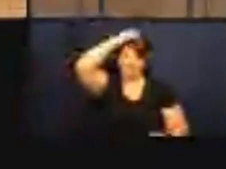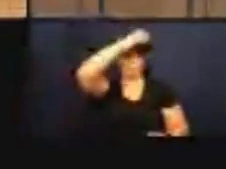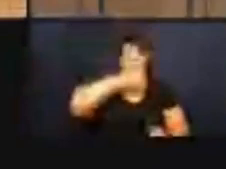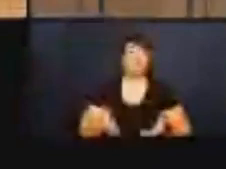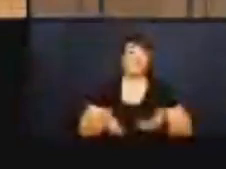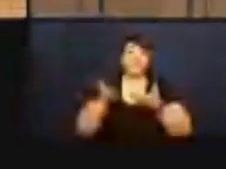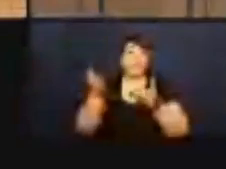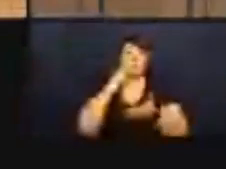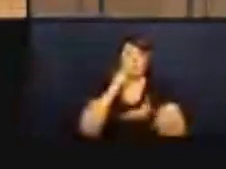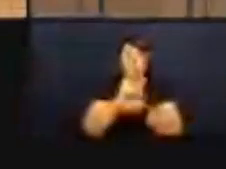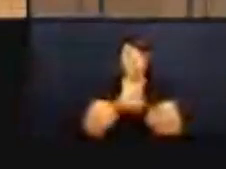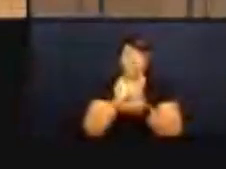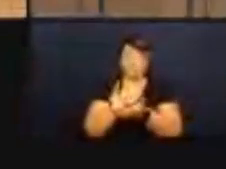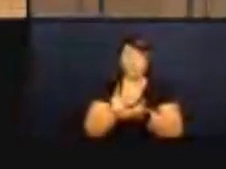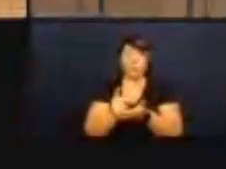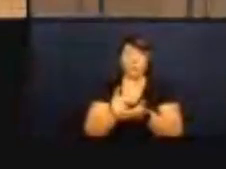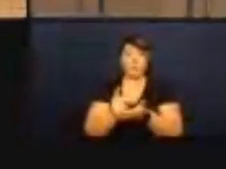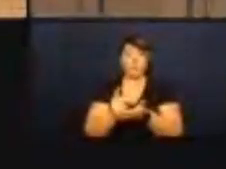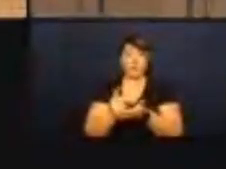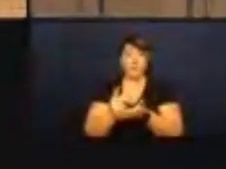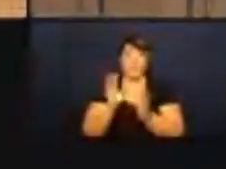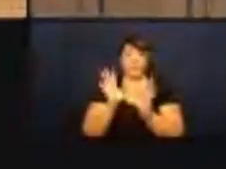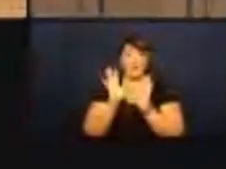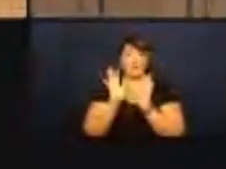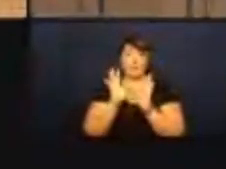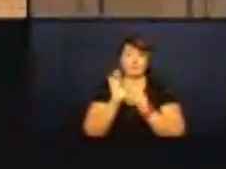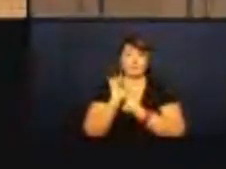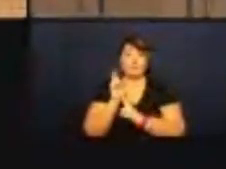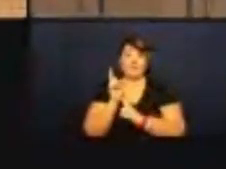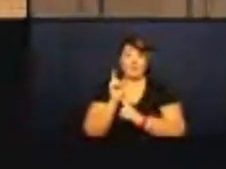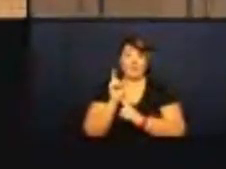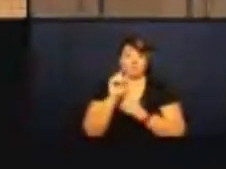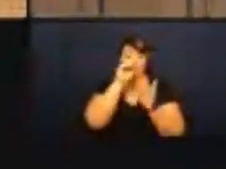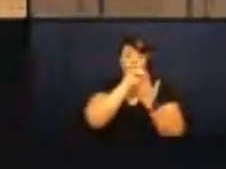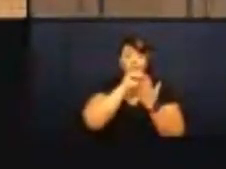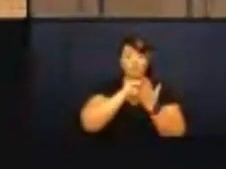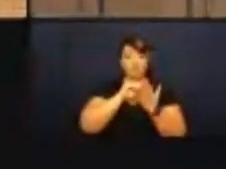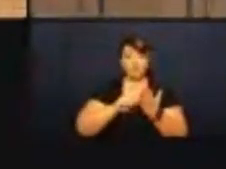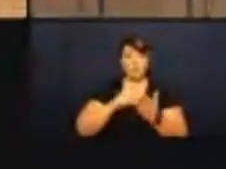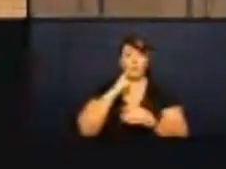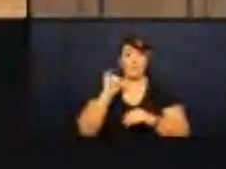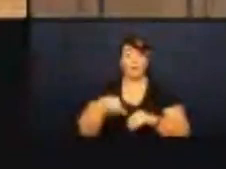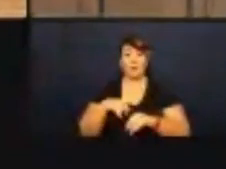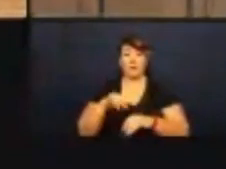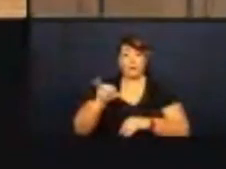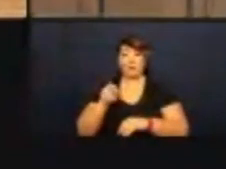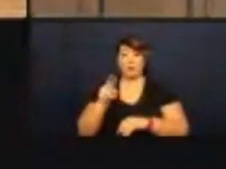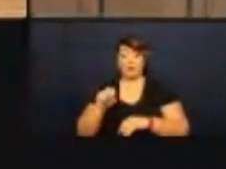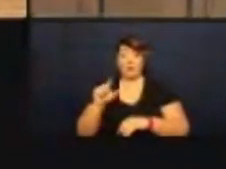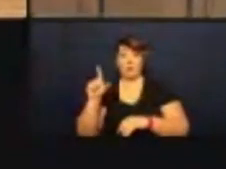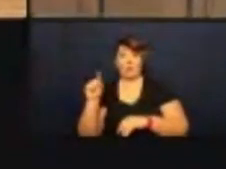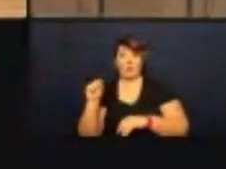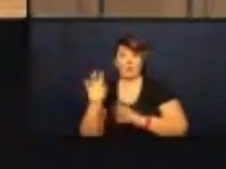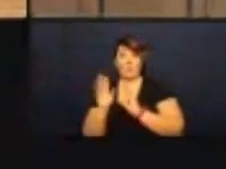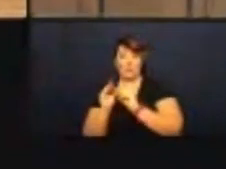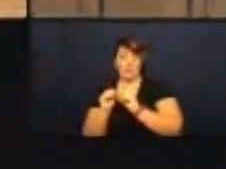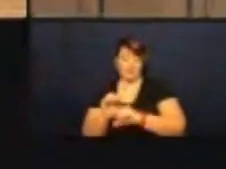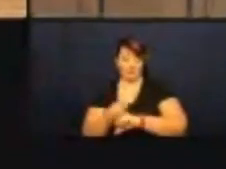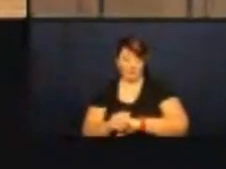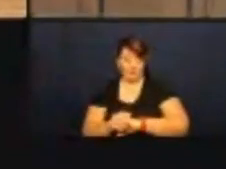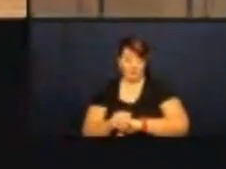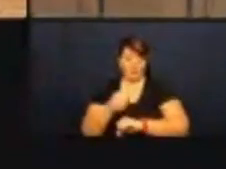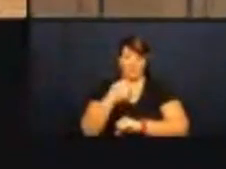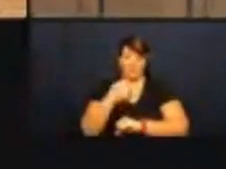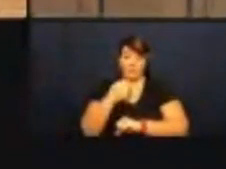kupitisha kumbukumbu za mkutano uliotangulia. Je, tunaweza kupitisha kumbukumbu za mkutano wa tarehe 28